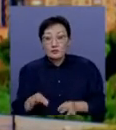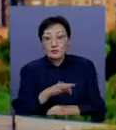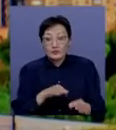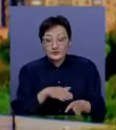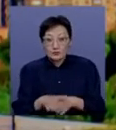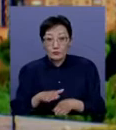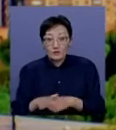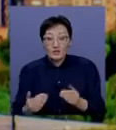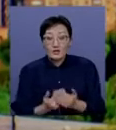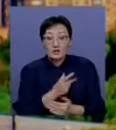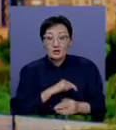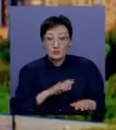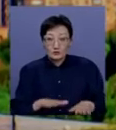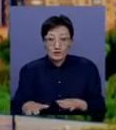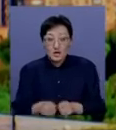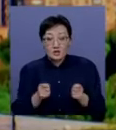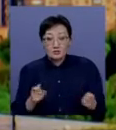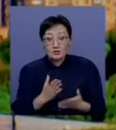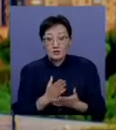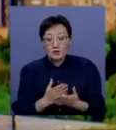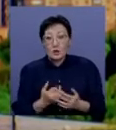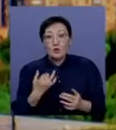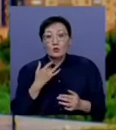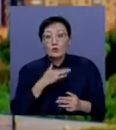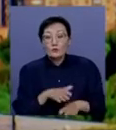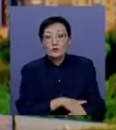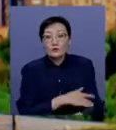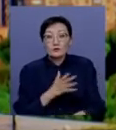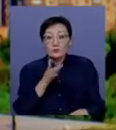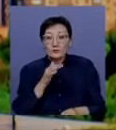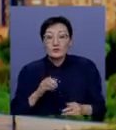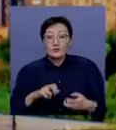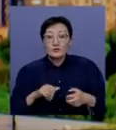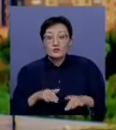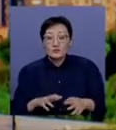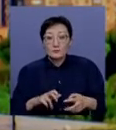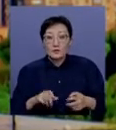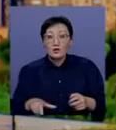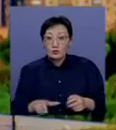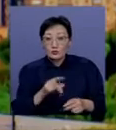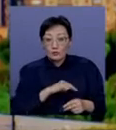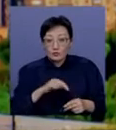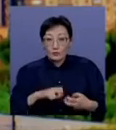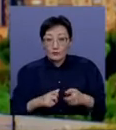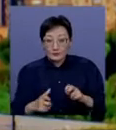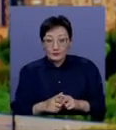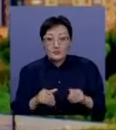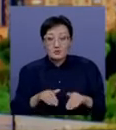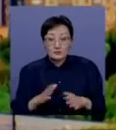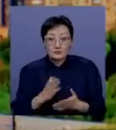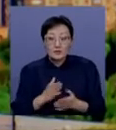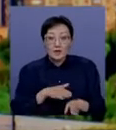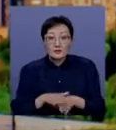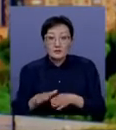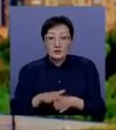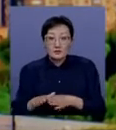игеріліп, жаңа жұмыс орындары ашылды. Одан бөлек көптен бері қордаланған жолдарды жөндеу мәселесі де оңынан шешілуде. Атқарылып